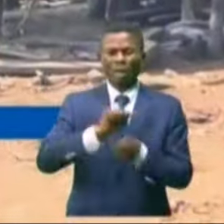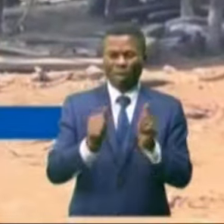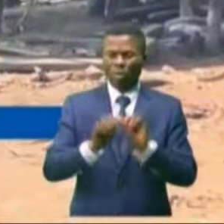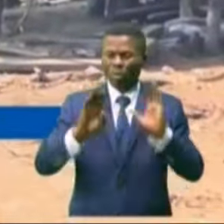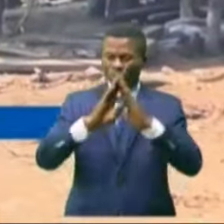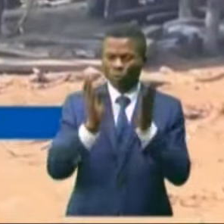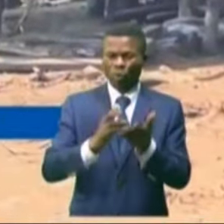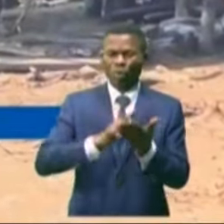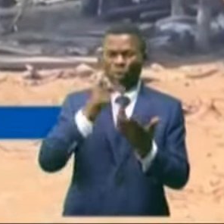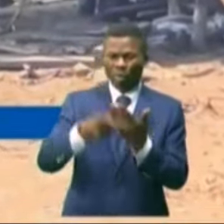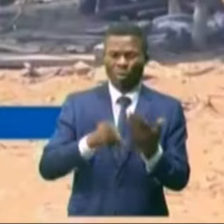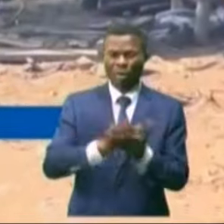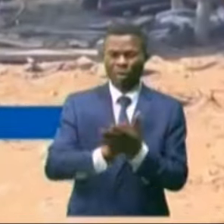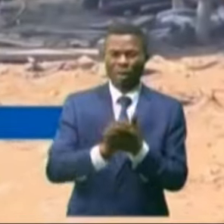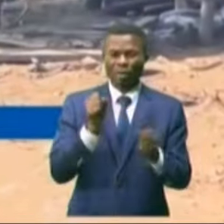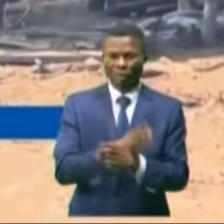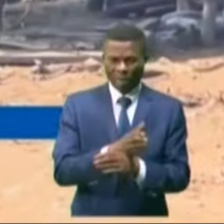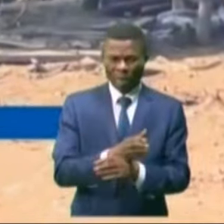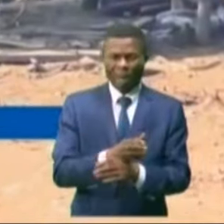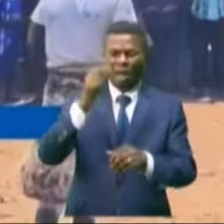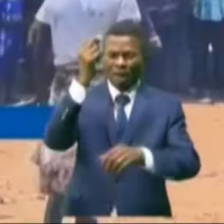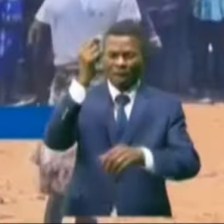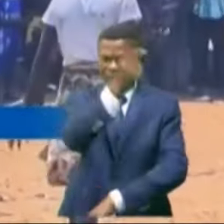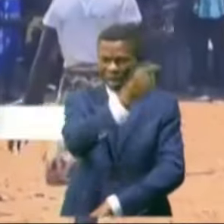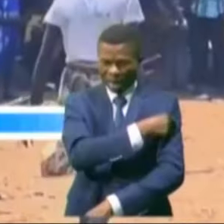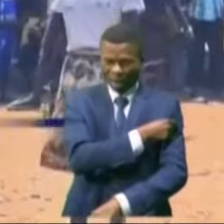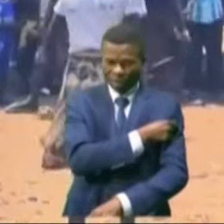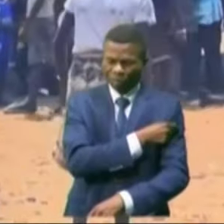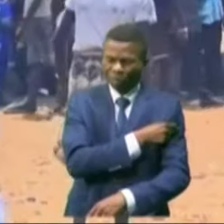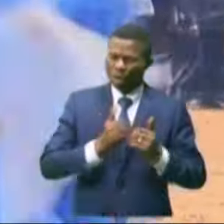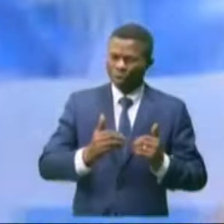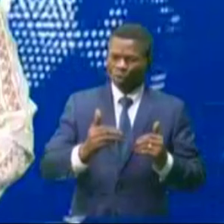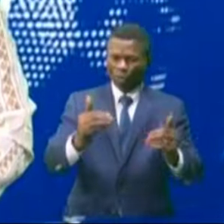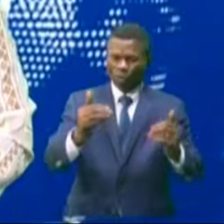agendas pour réaliser la vaccination synchronisée.